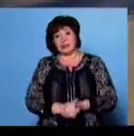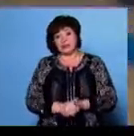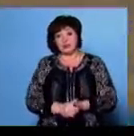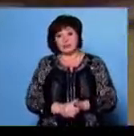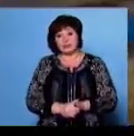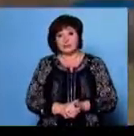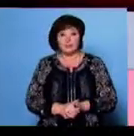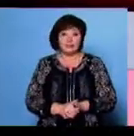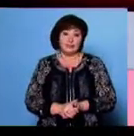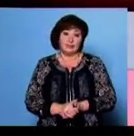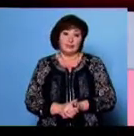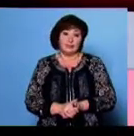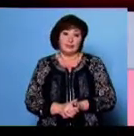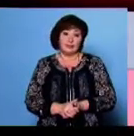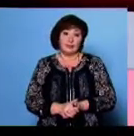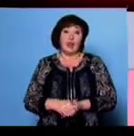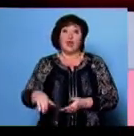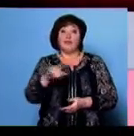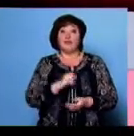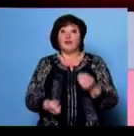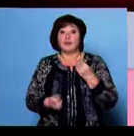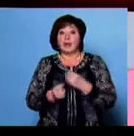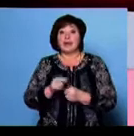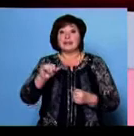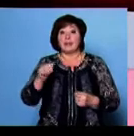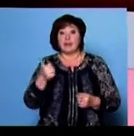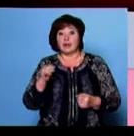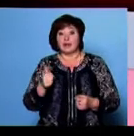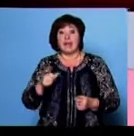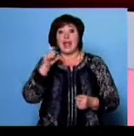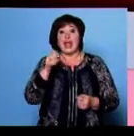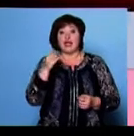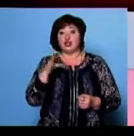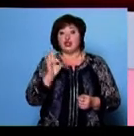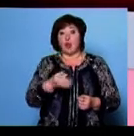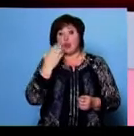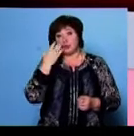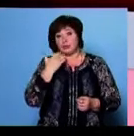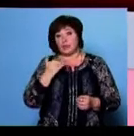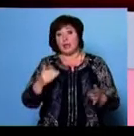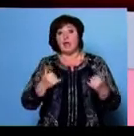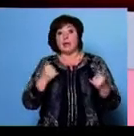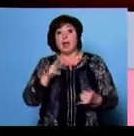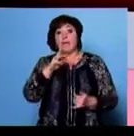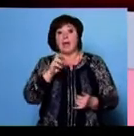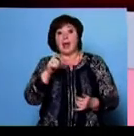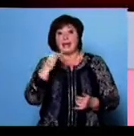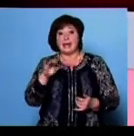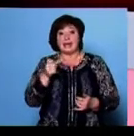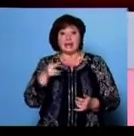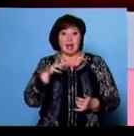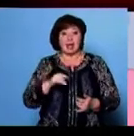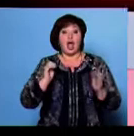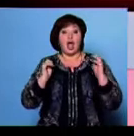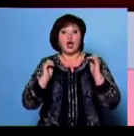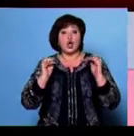«Моя Удмуртия». В Удмуртии появится первый памятник этнологии. Это священная Марийская роща. Находится она в